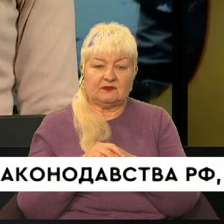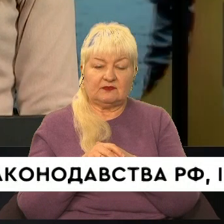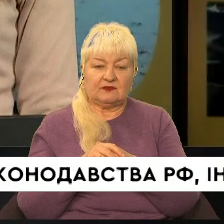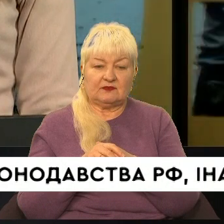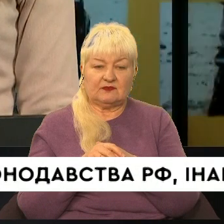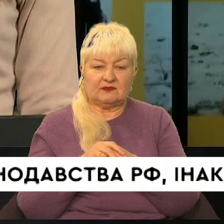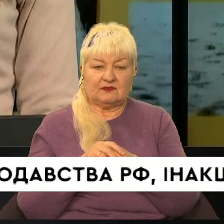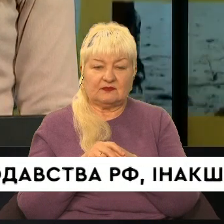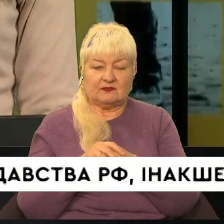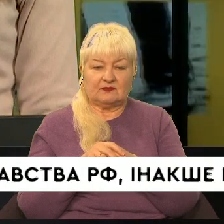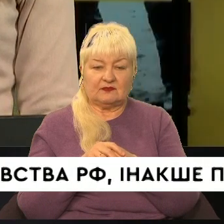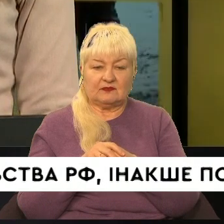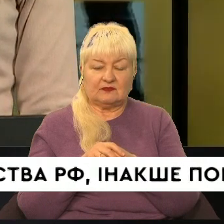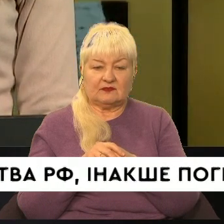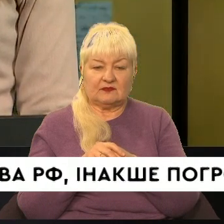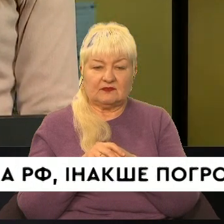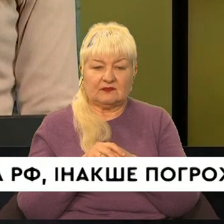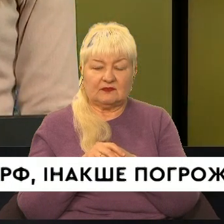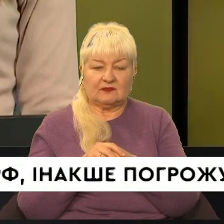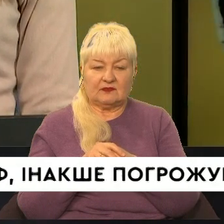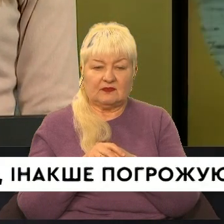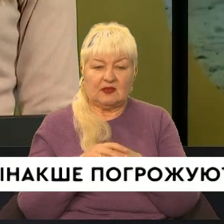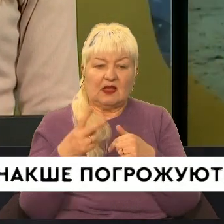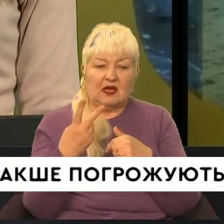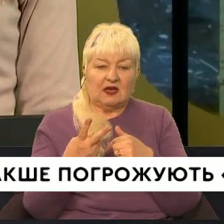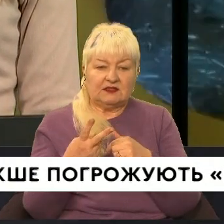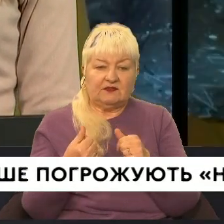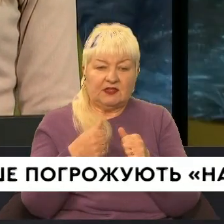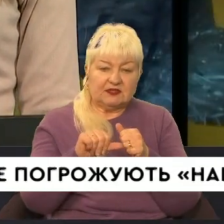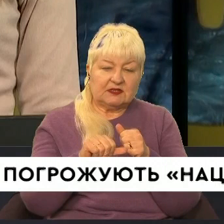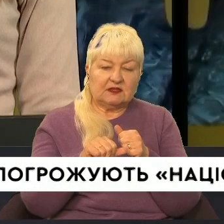одна проти одної, дві заправні станції. Одна там відомого бренду,